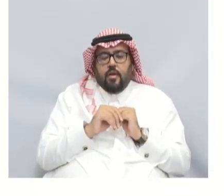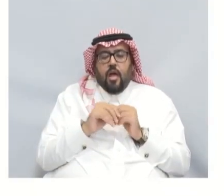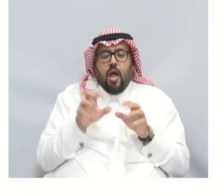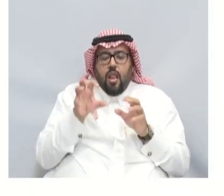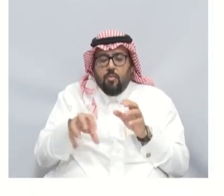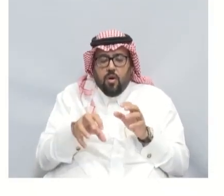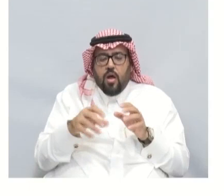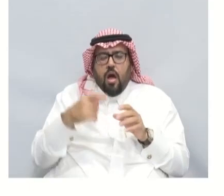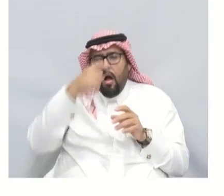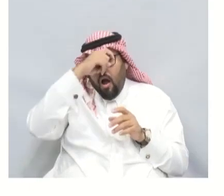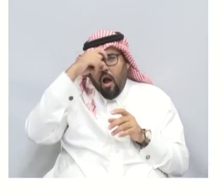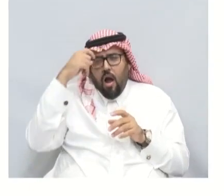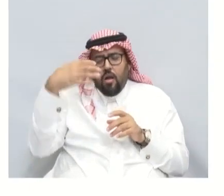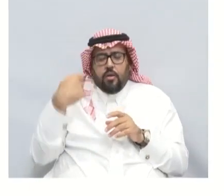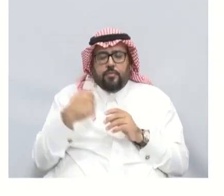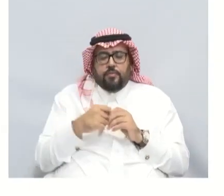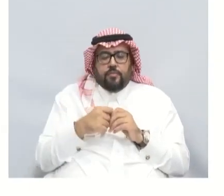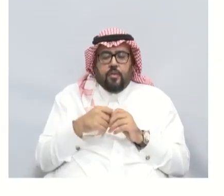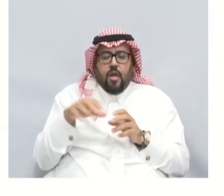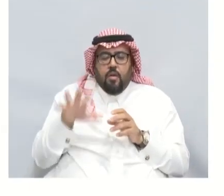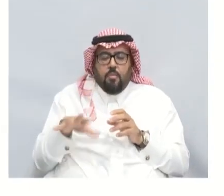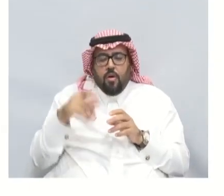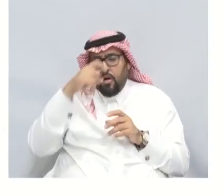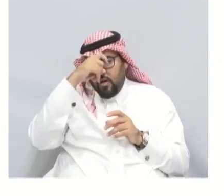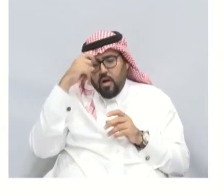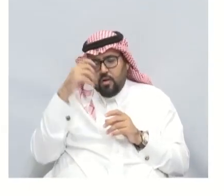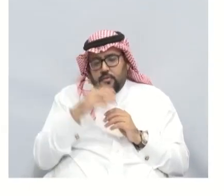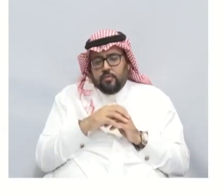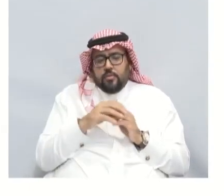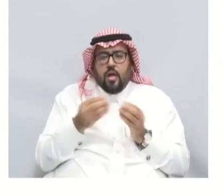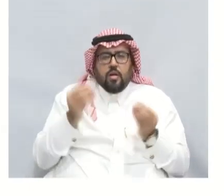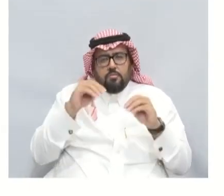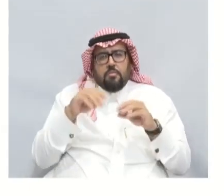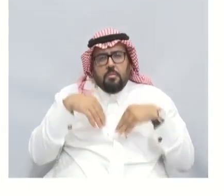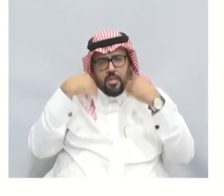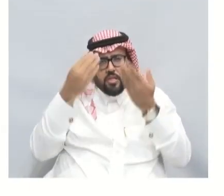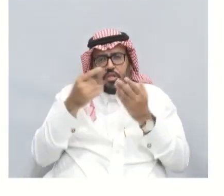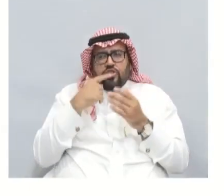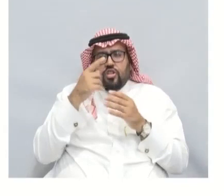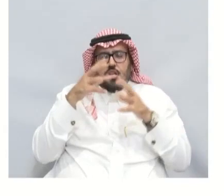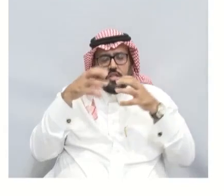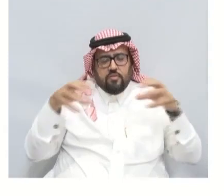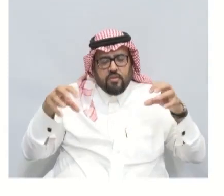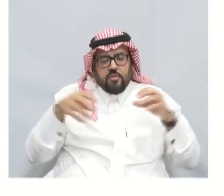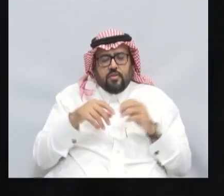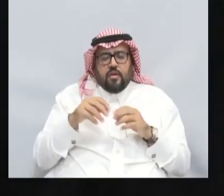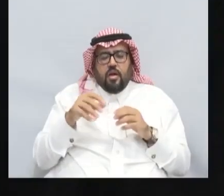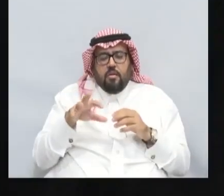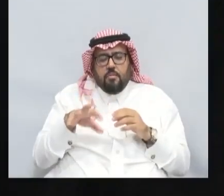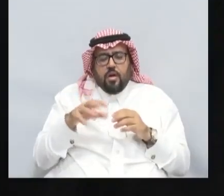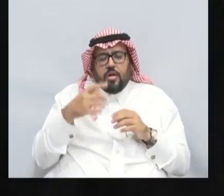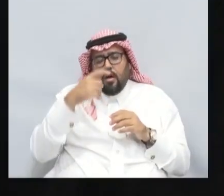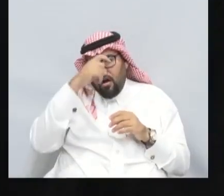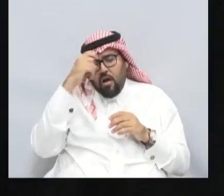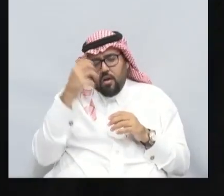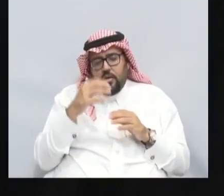البقع الساخنة، بقع ساخنة، طبعا هذه سوف نتناولها بإذن الله بالتفصيل، لكن من اسمها بقع